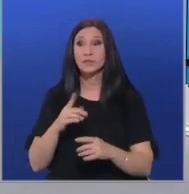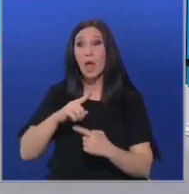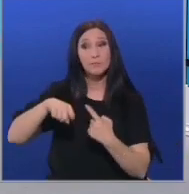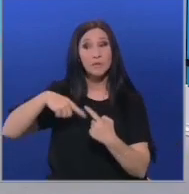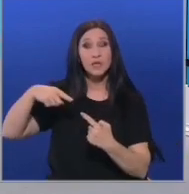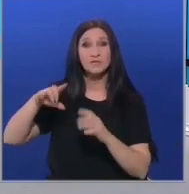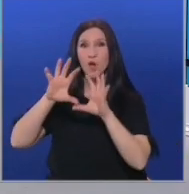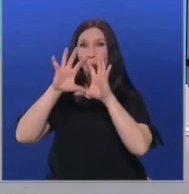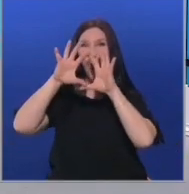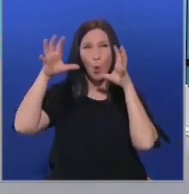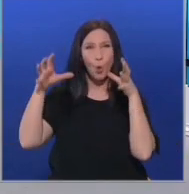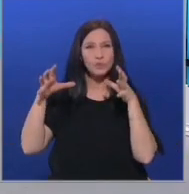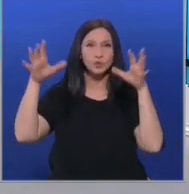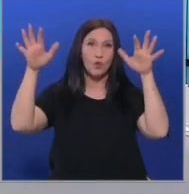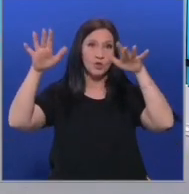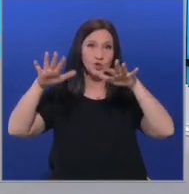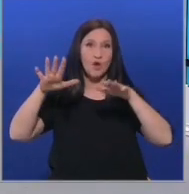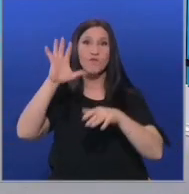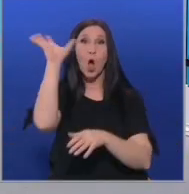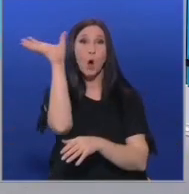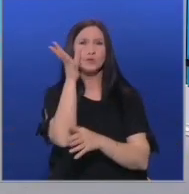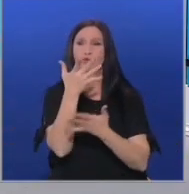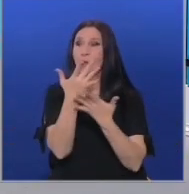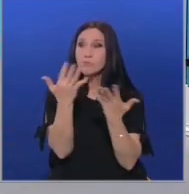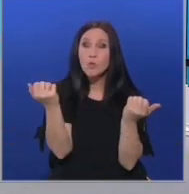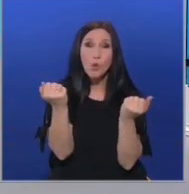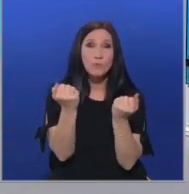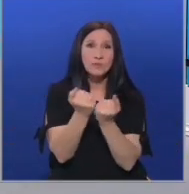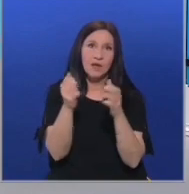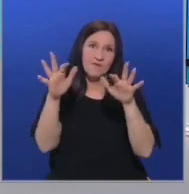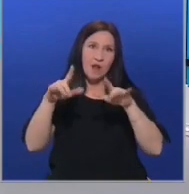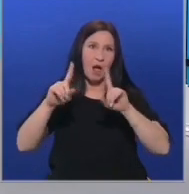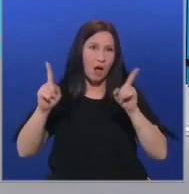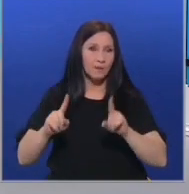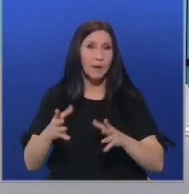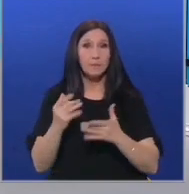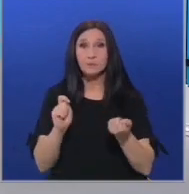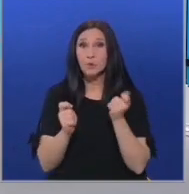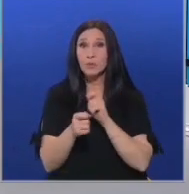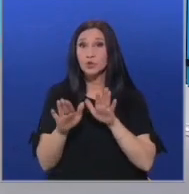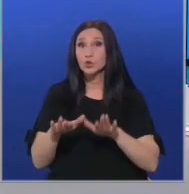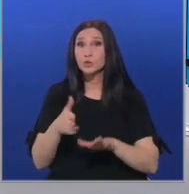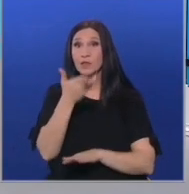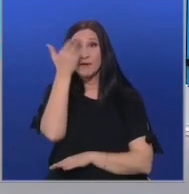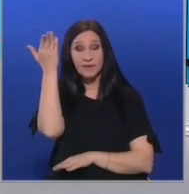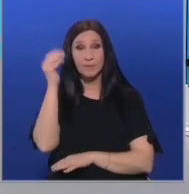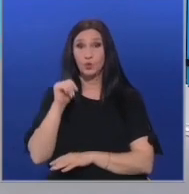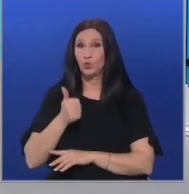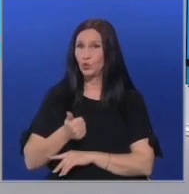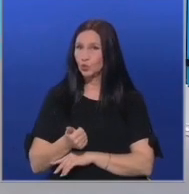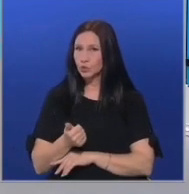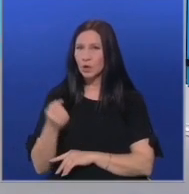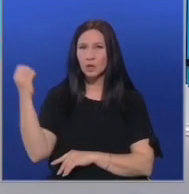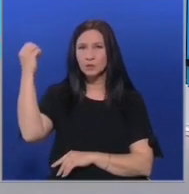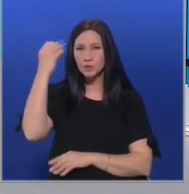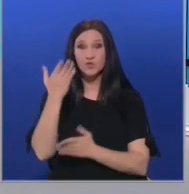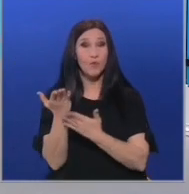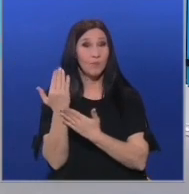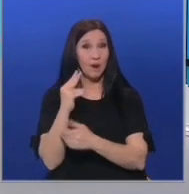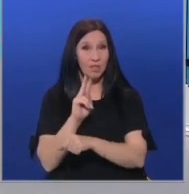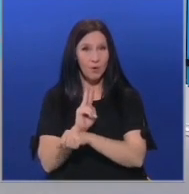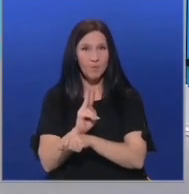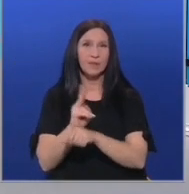дъждовна облачност и на много места преваля и прегърмя. Без промяна ще остане времето и утре. Слънчево преди